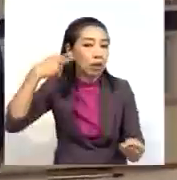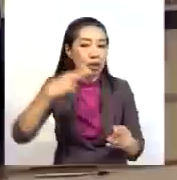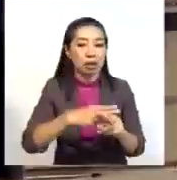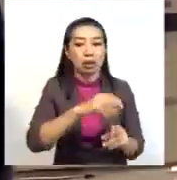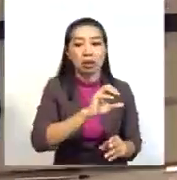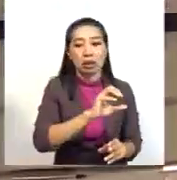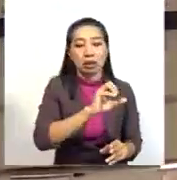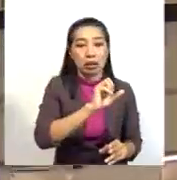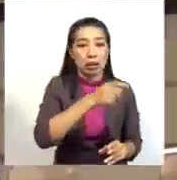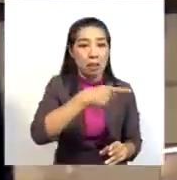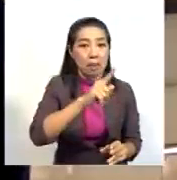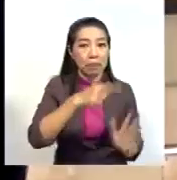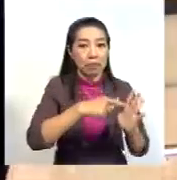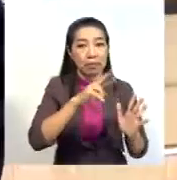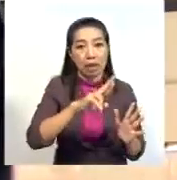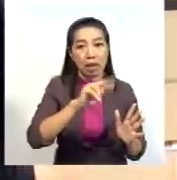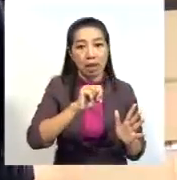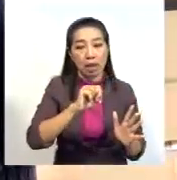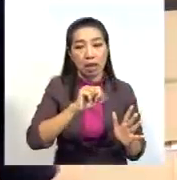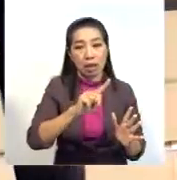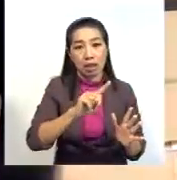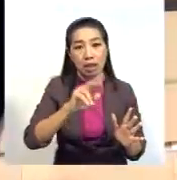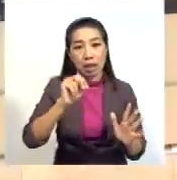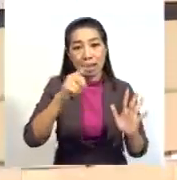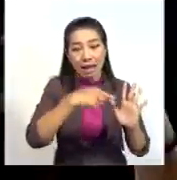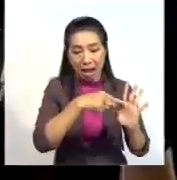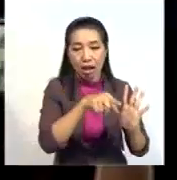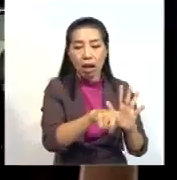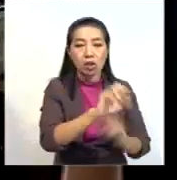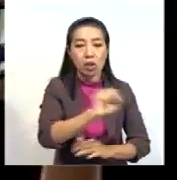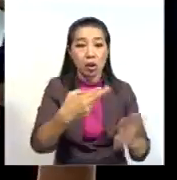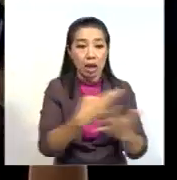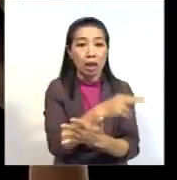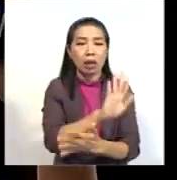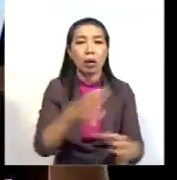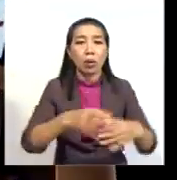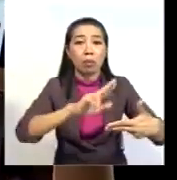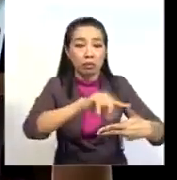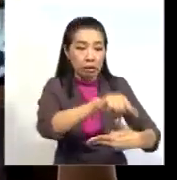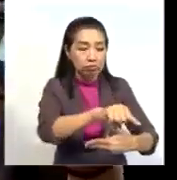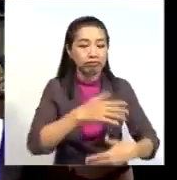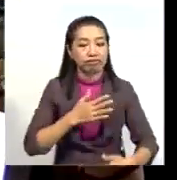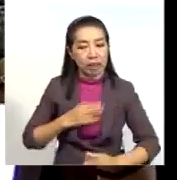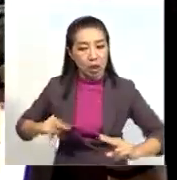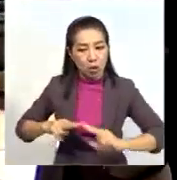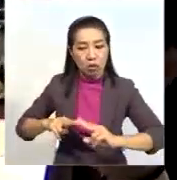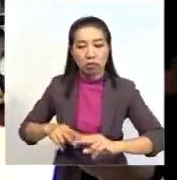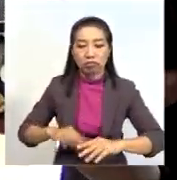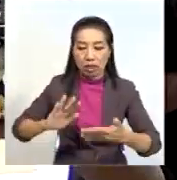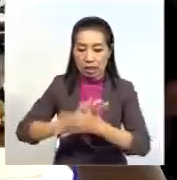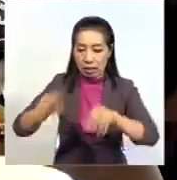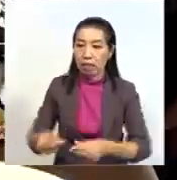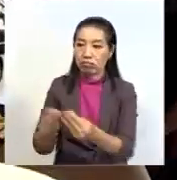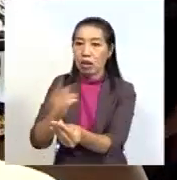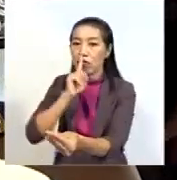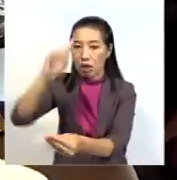าวปรินาไกรคุปต์ ส.ส.ราชบุรีพรรคพลังประชารัฐมีการส่งเอกสารแจ้งความเป็นที่เรียบร้อยแล้วแต่ถ้าหากมีหลักฐ